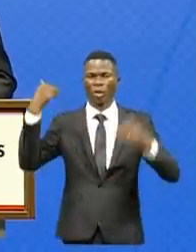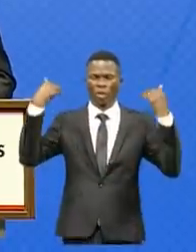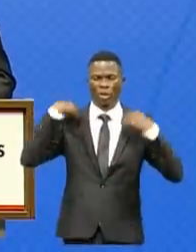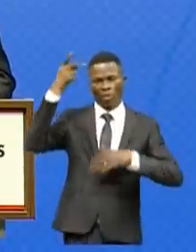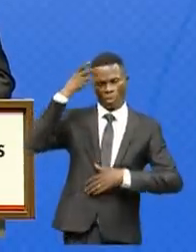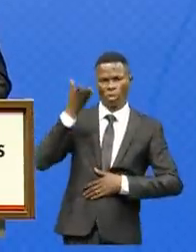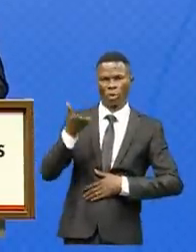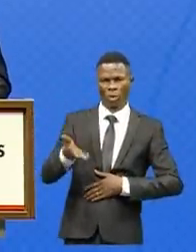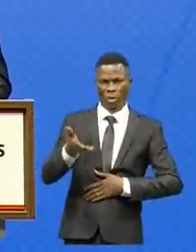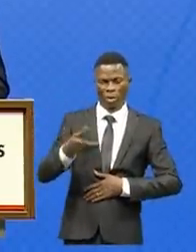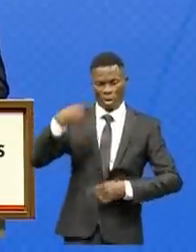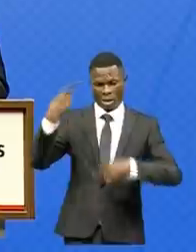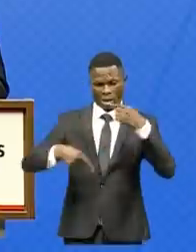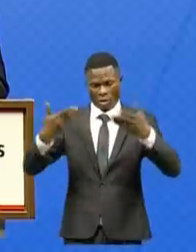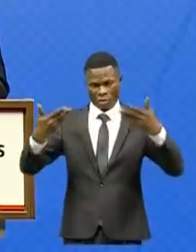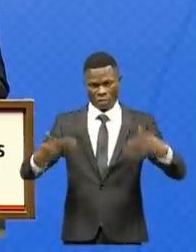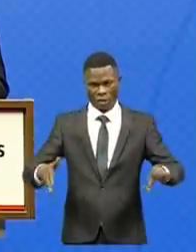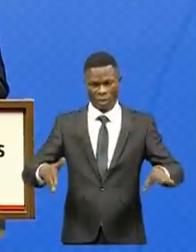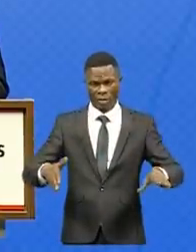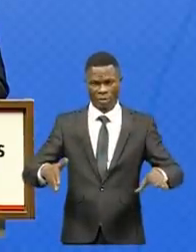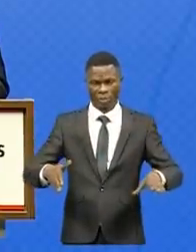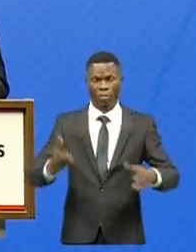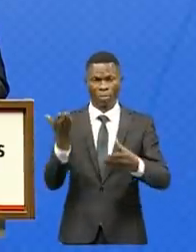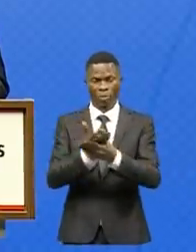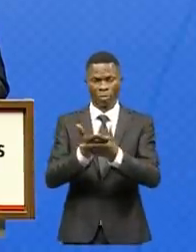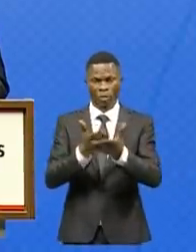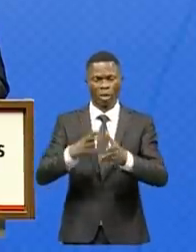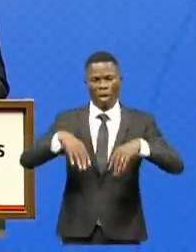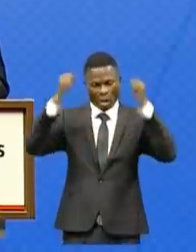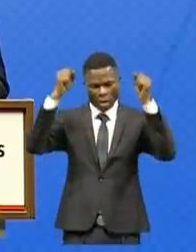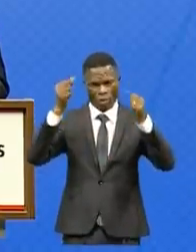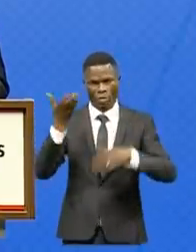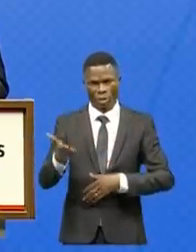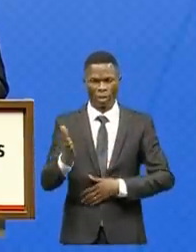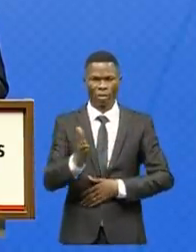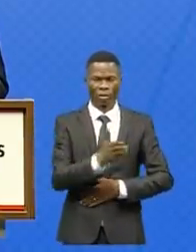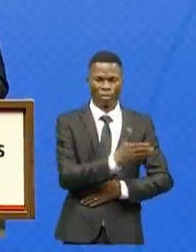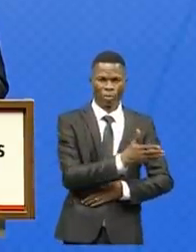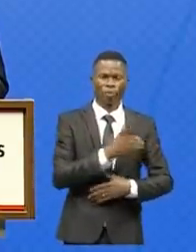d'opinion. Après débat et délibération, ce dossier a été adopté.